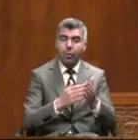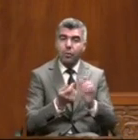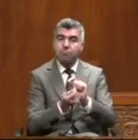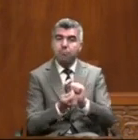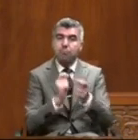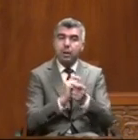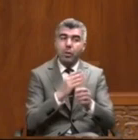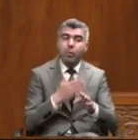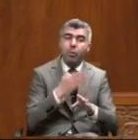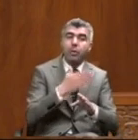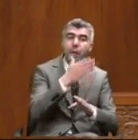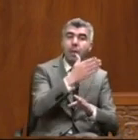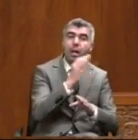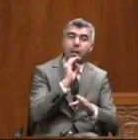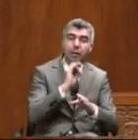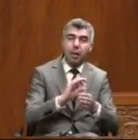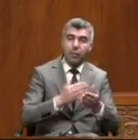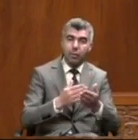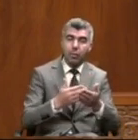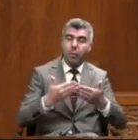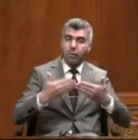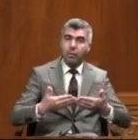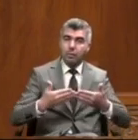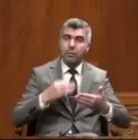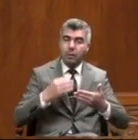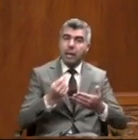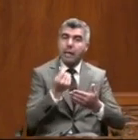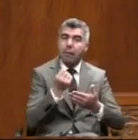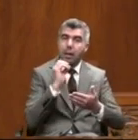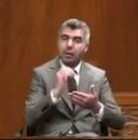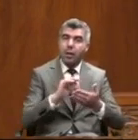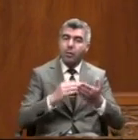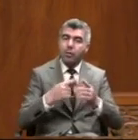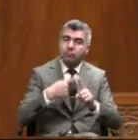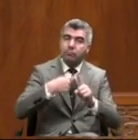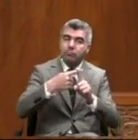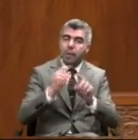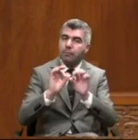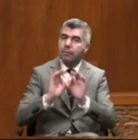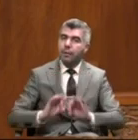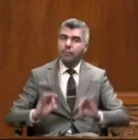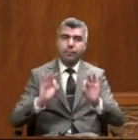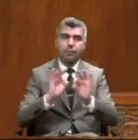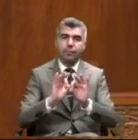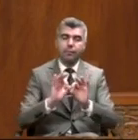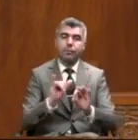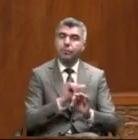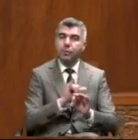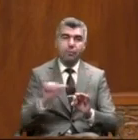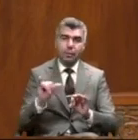المستقبل الوقت في اثمان او في مستويات تليق